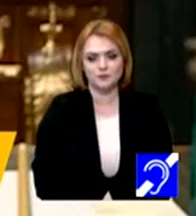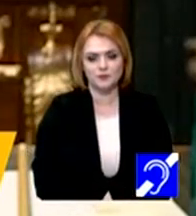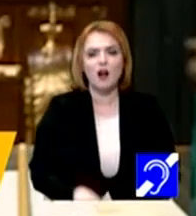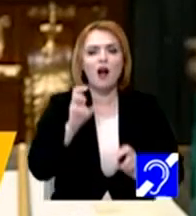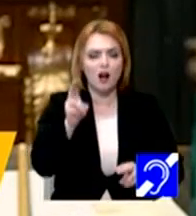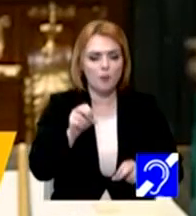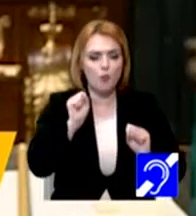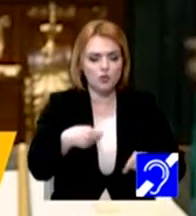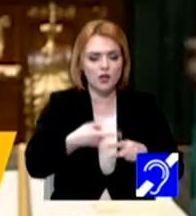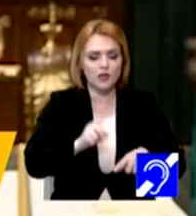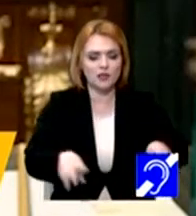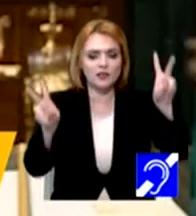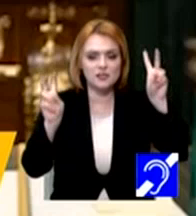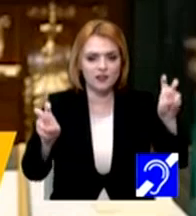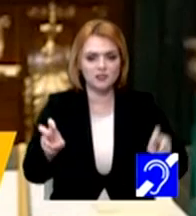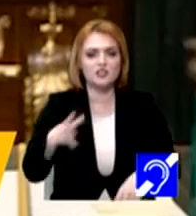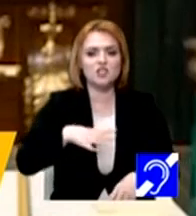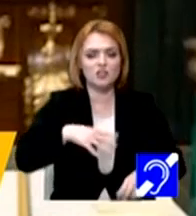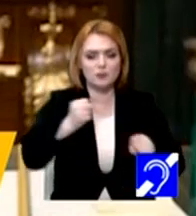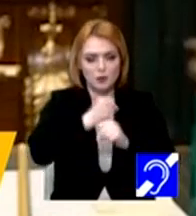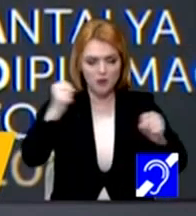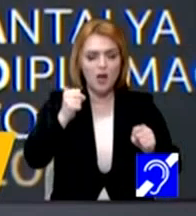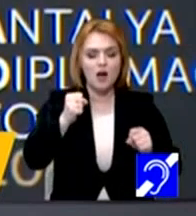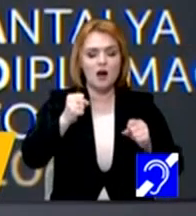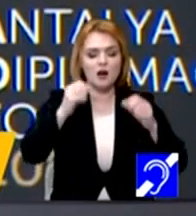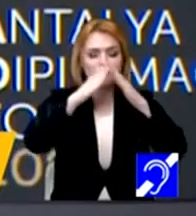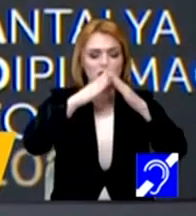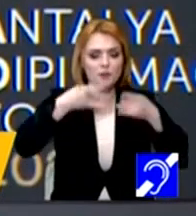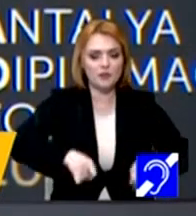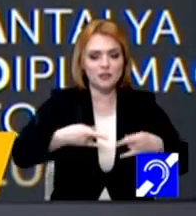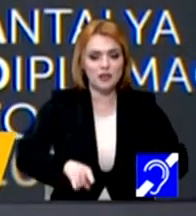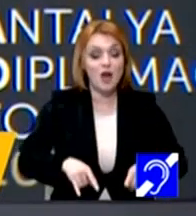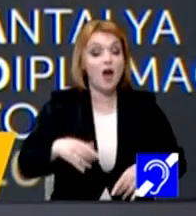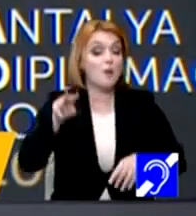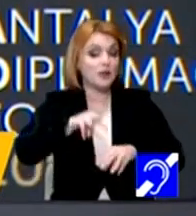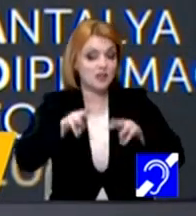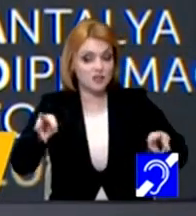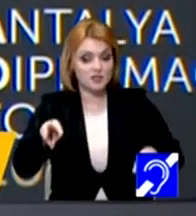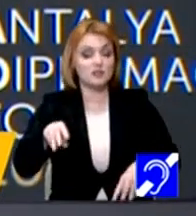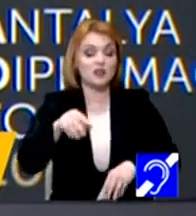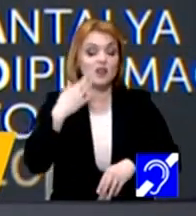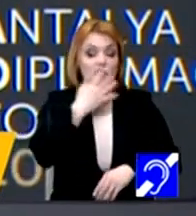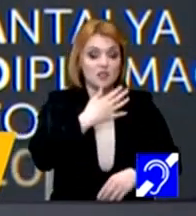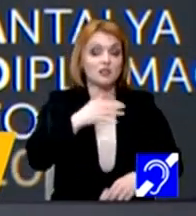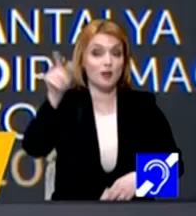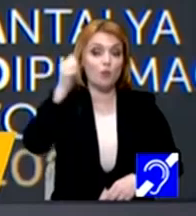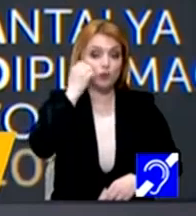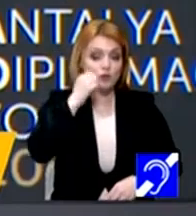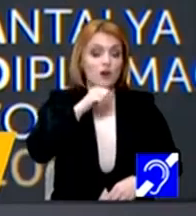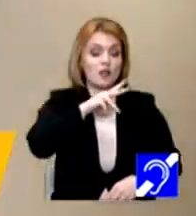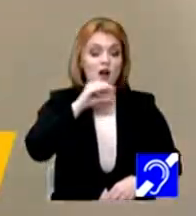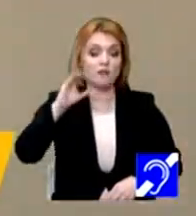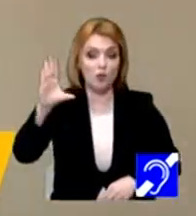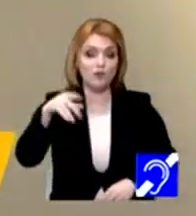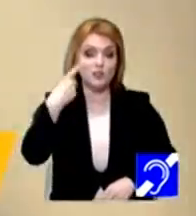Це вже за межою звірства. La rândul său, ministrul de externe de la Moscova, Sergei Lavrov, a recunoscut